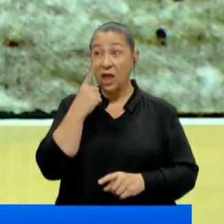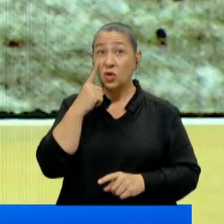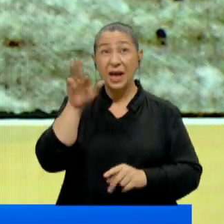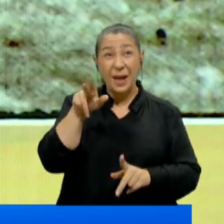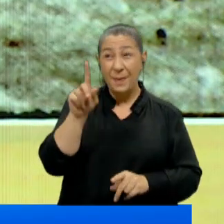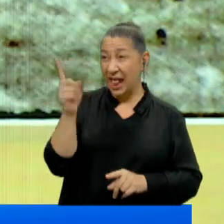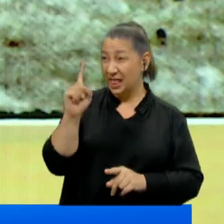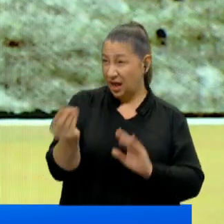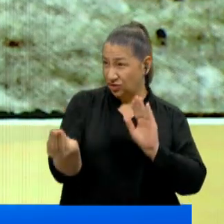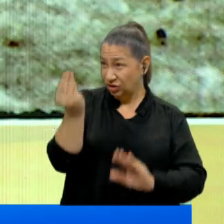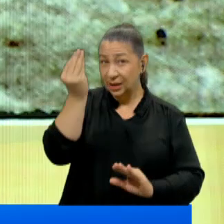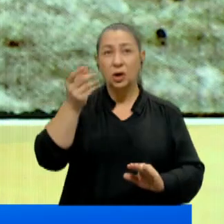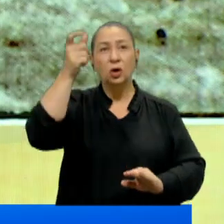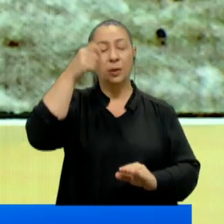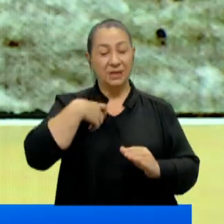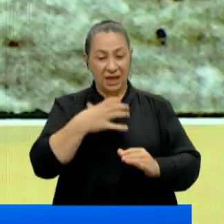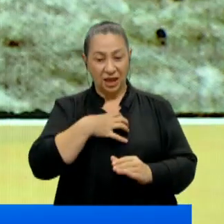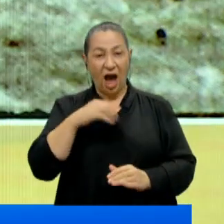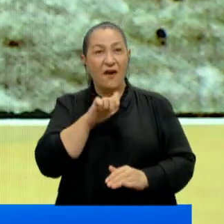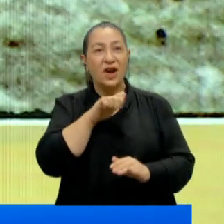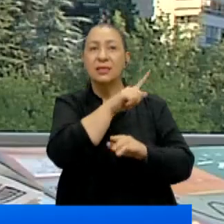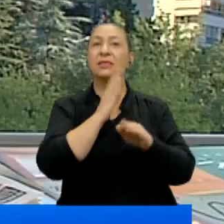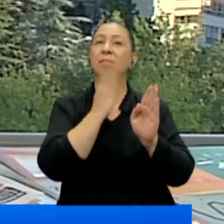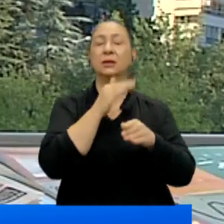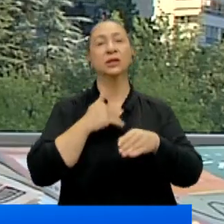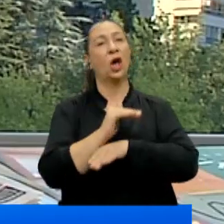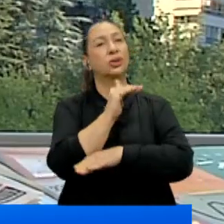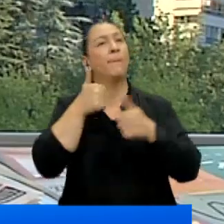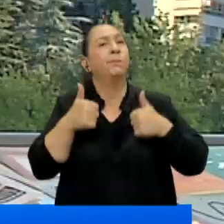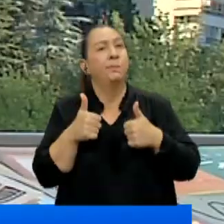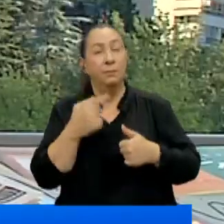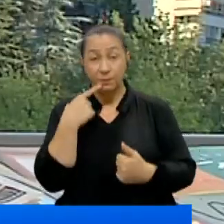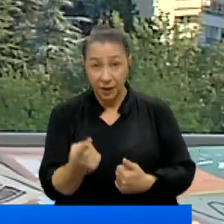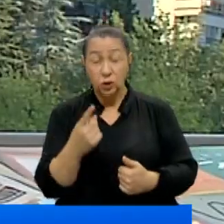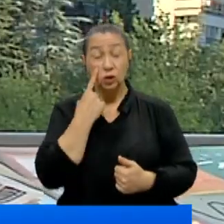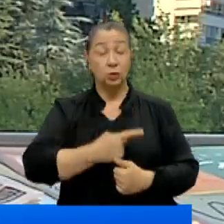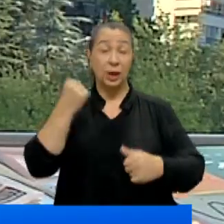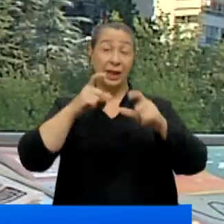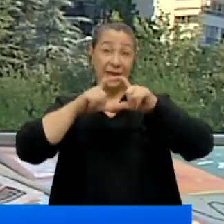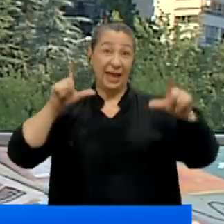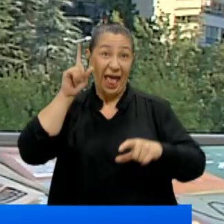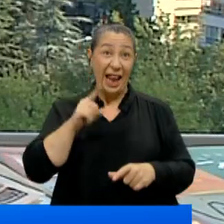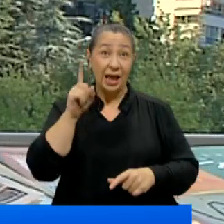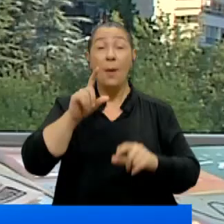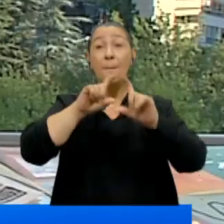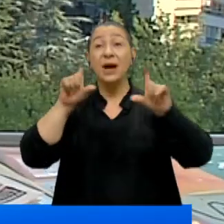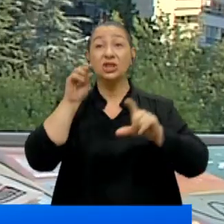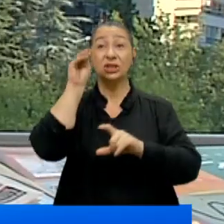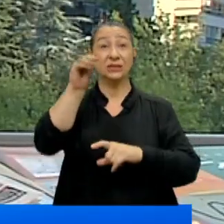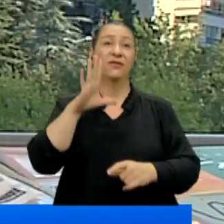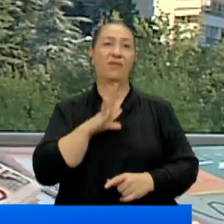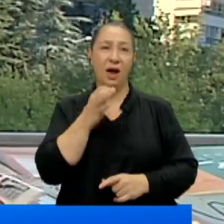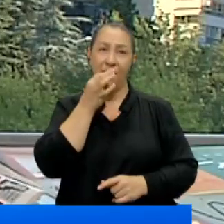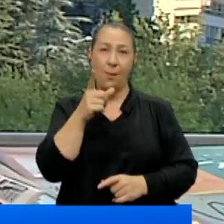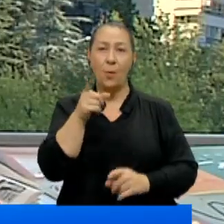çıkarsa ülkemizde yaşayabiliriz. İşte Cumhuriyet Gazetesi'nde ilk sayfada ve manşette yer alan